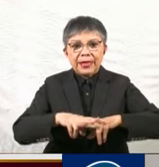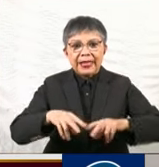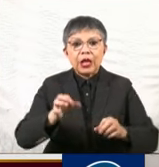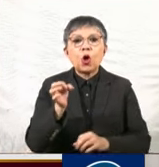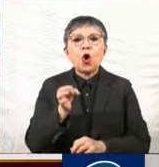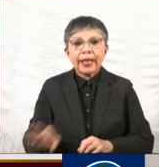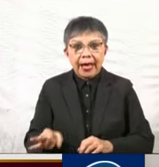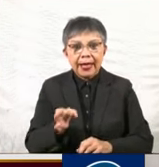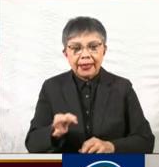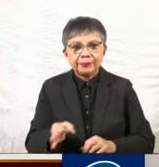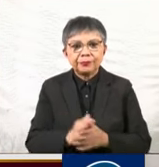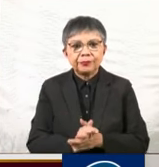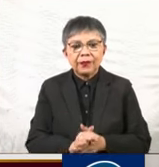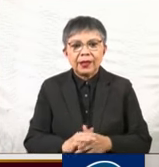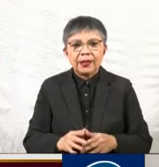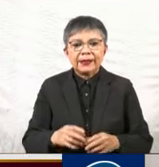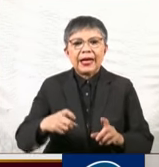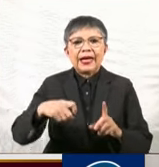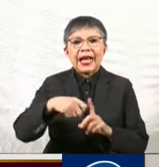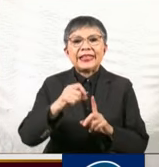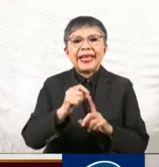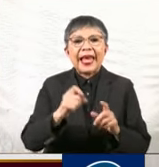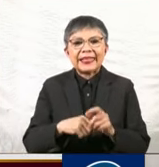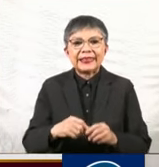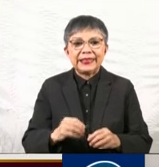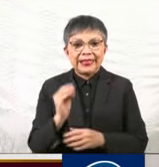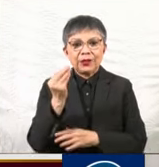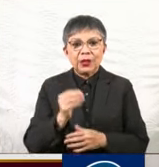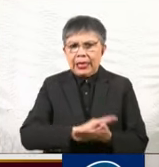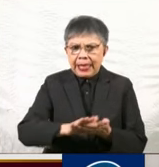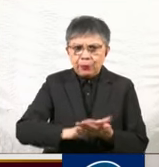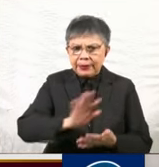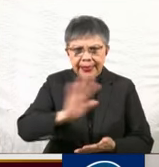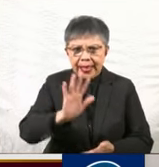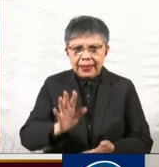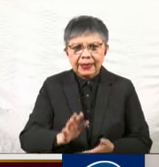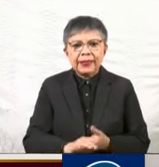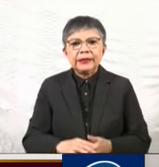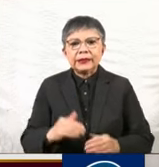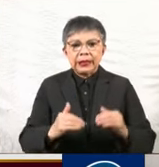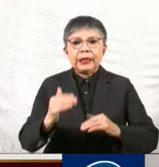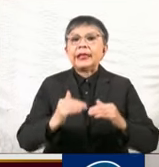kota dan memastikan KJP plus di erais tidak dihapus bahkan